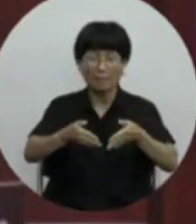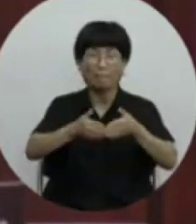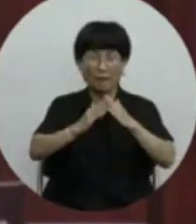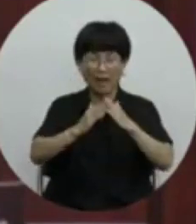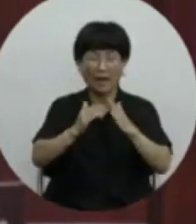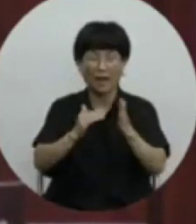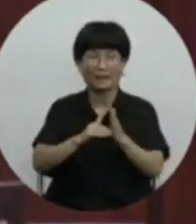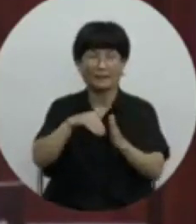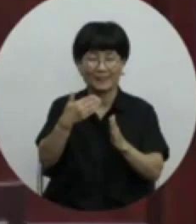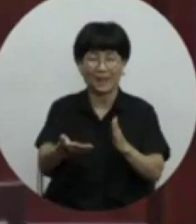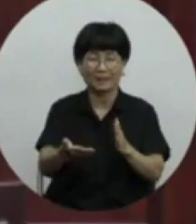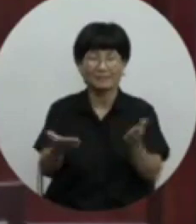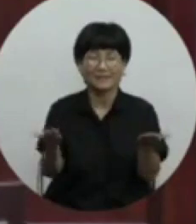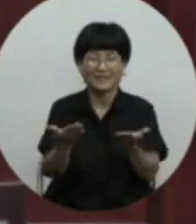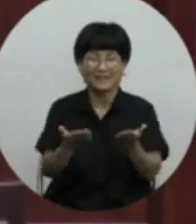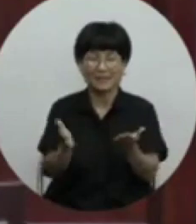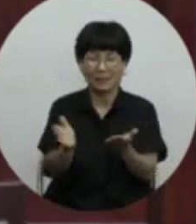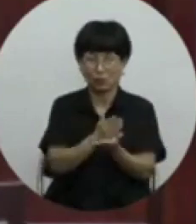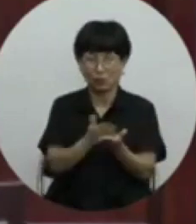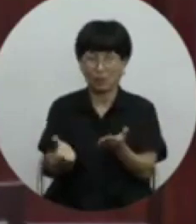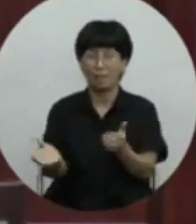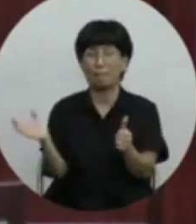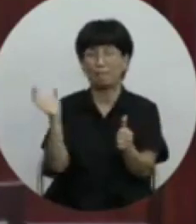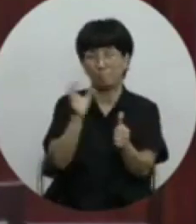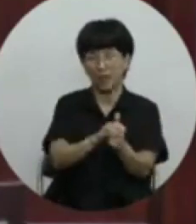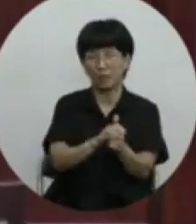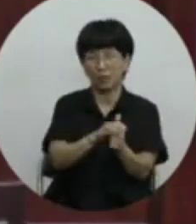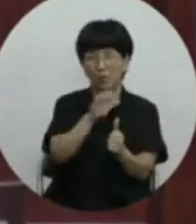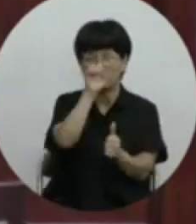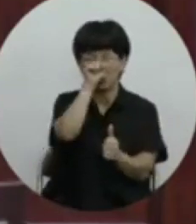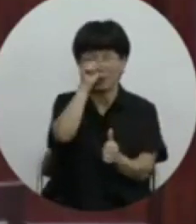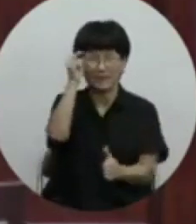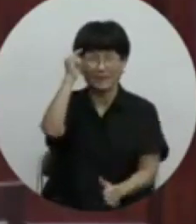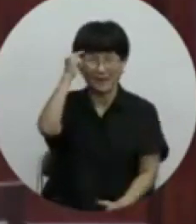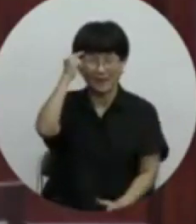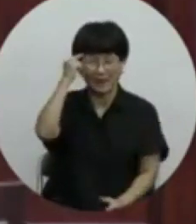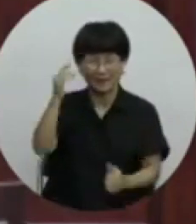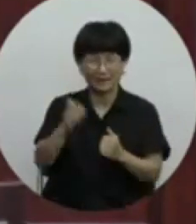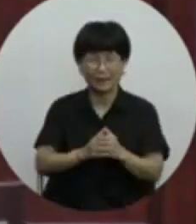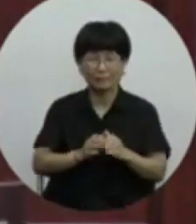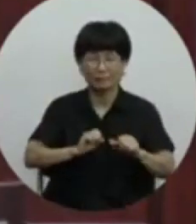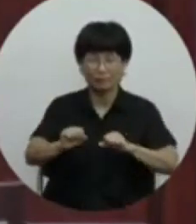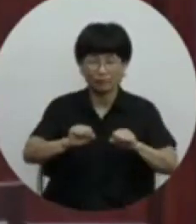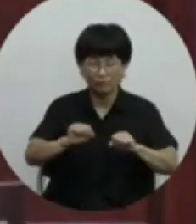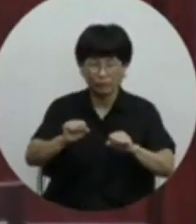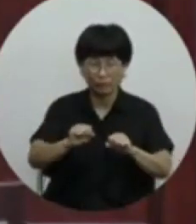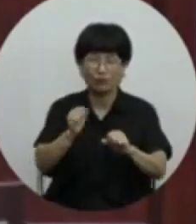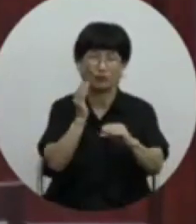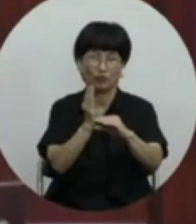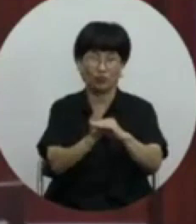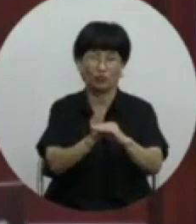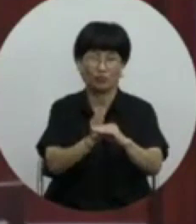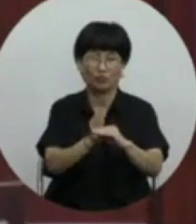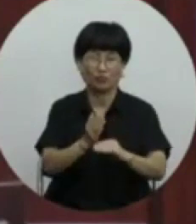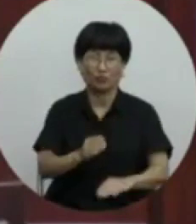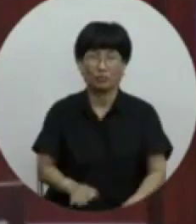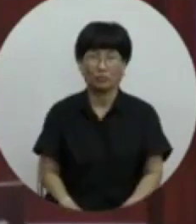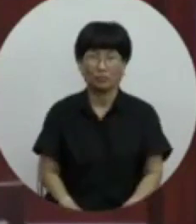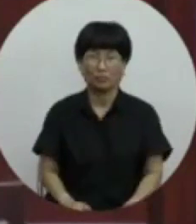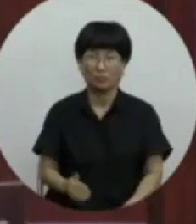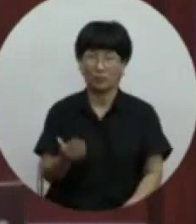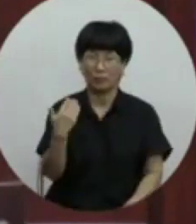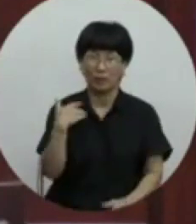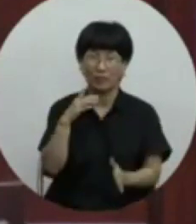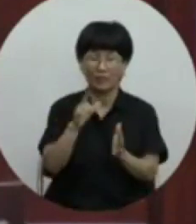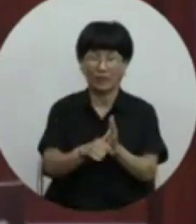하여금 일을 분담하게 해야 되겠다 이런 생각에서 서두르고 있다는 말씀을 드립니다. 지난번 의회에 우리